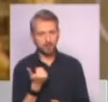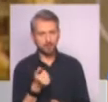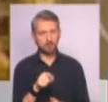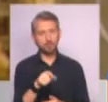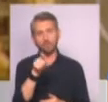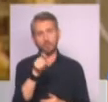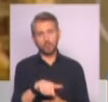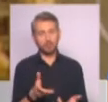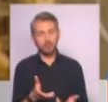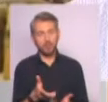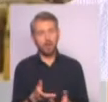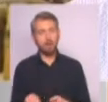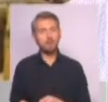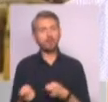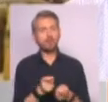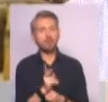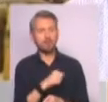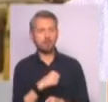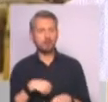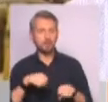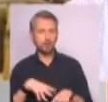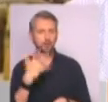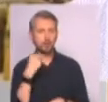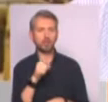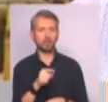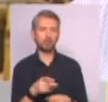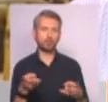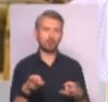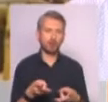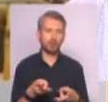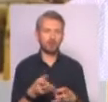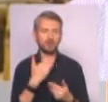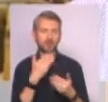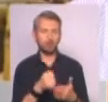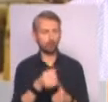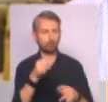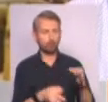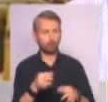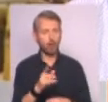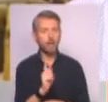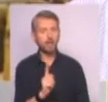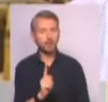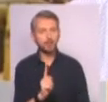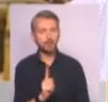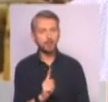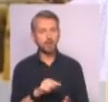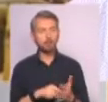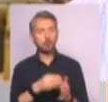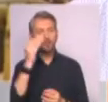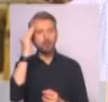людина, ну, постачальник сам визначає, коли йому там доцільно умовно звертатися до суду. Але, ну, з точки